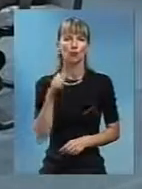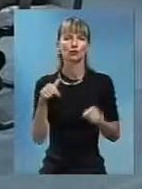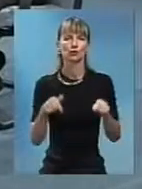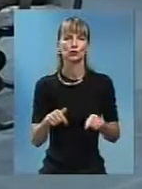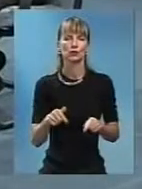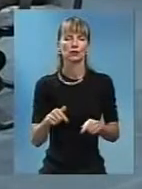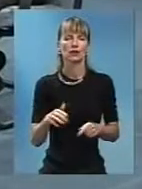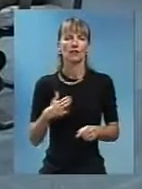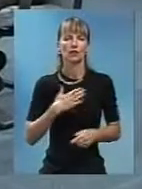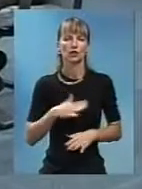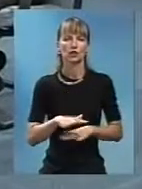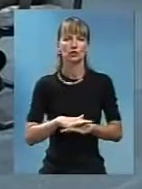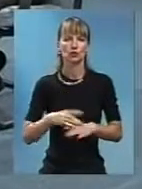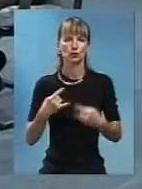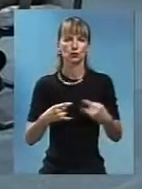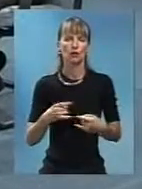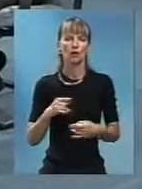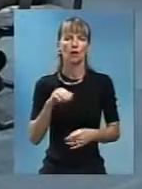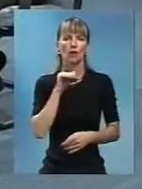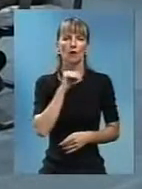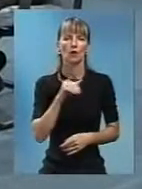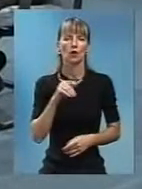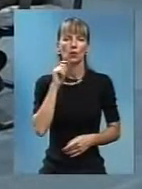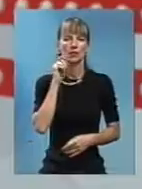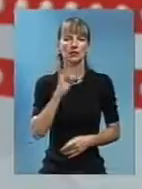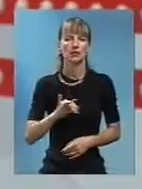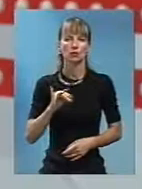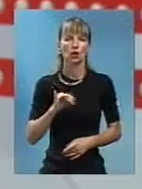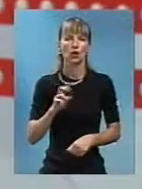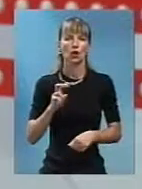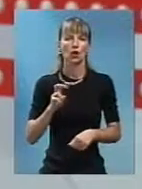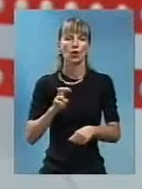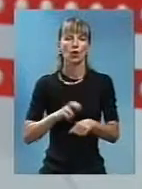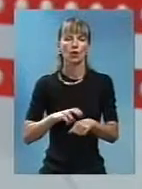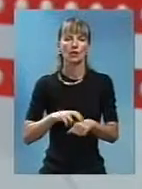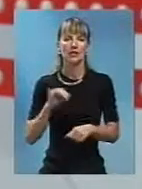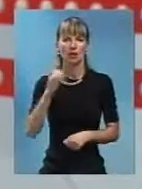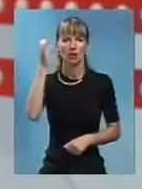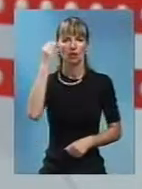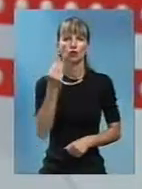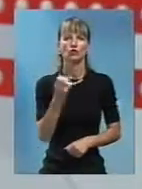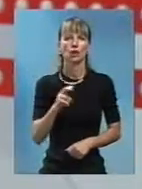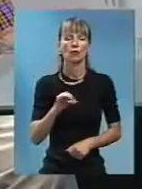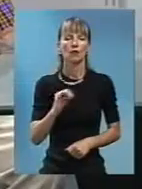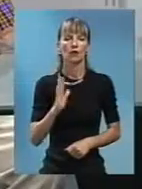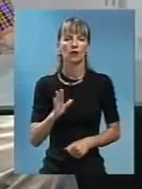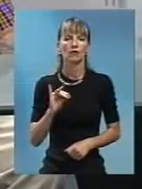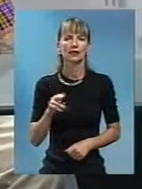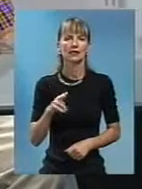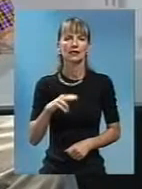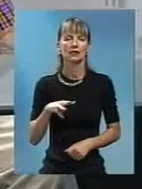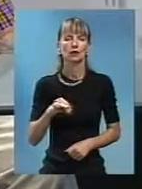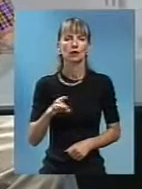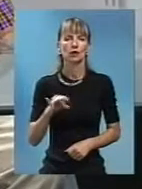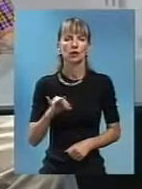Суспільного Запоріжжя професор української історії, доктор історичних наук Георгій Шаповалов і Дмитро Піркул,